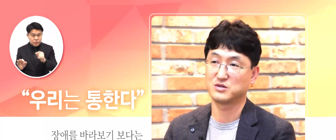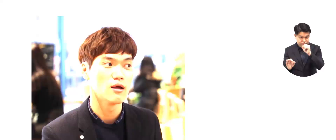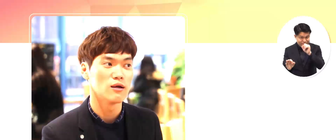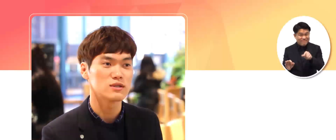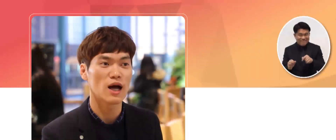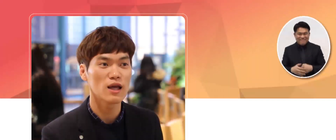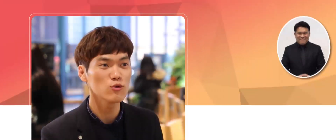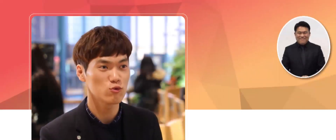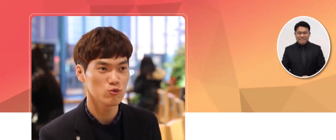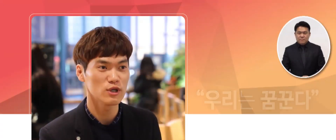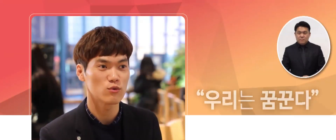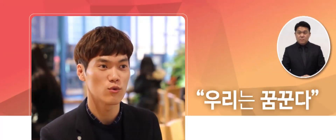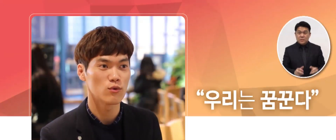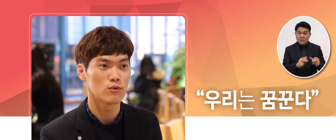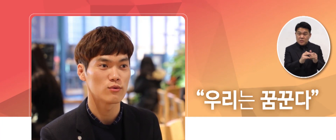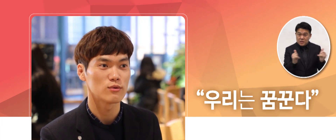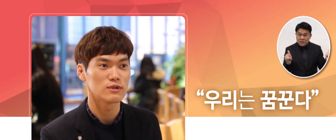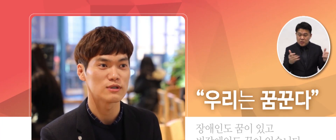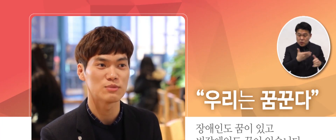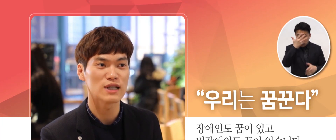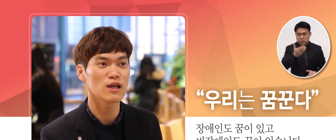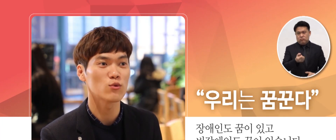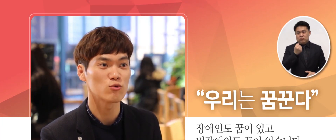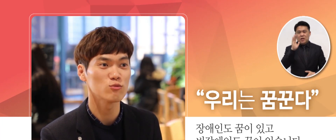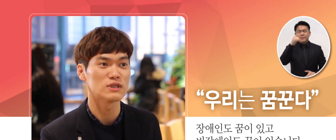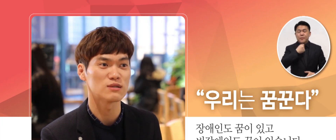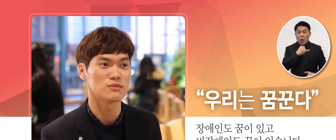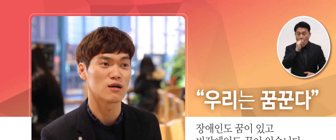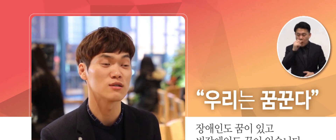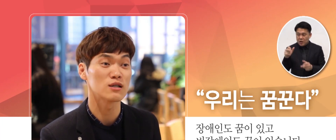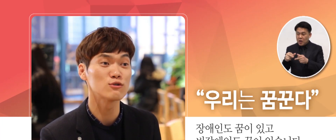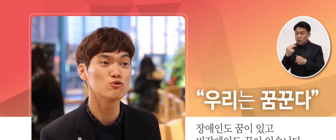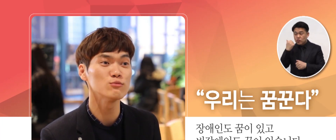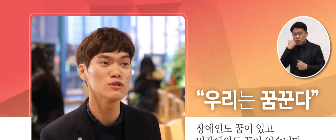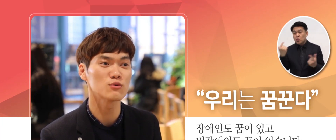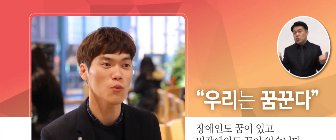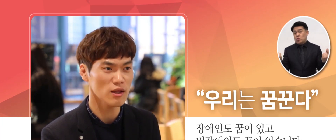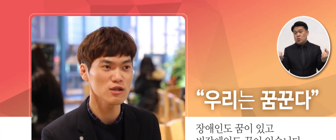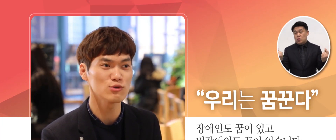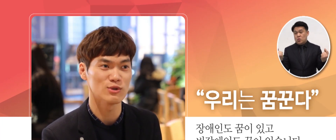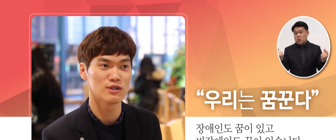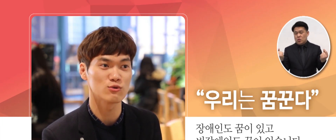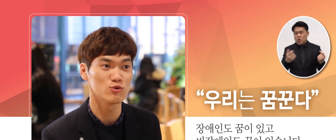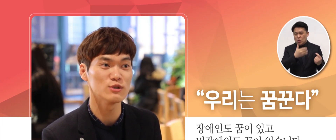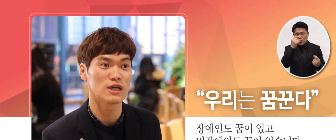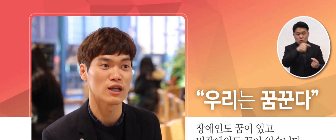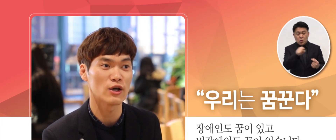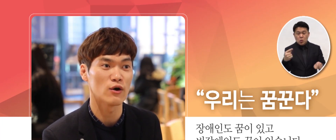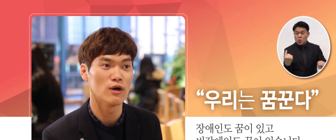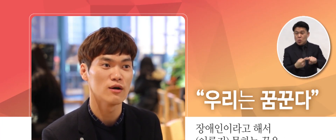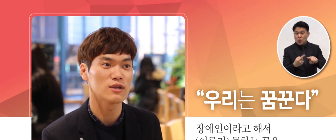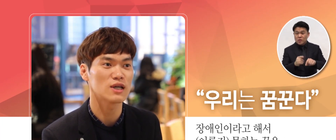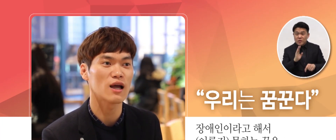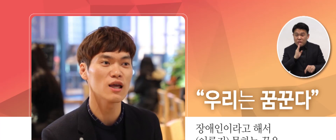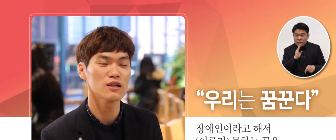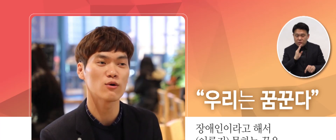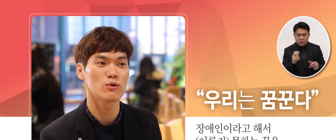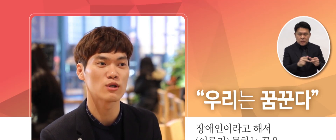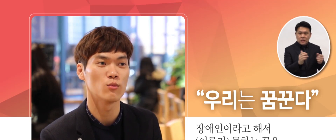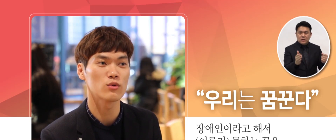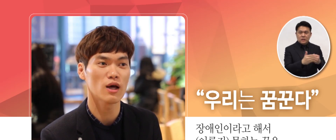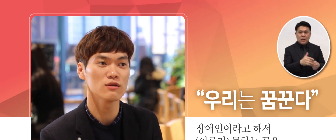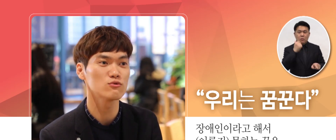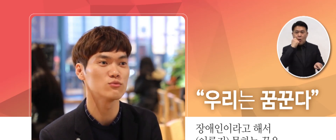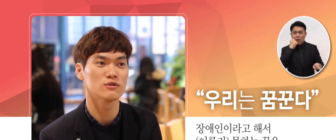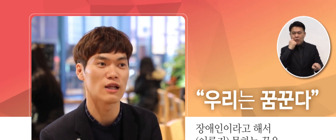좋겠죠. 장애인도 꿈이 있고 비장애인도 꿈이 있습니다. 근데 그 꿈은 똑같을 수 있는 꿈이잖아요. 근데 장애인이라고